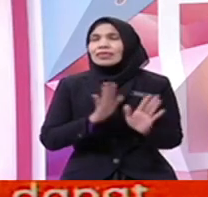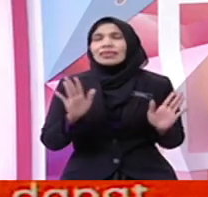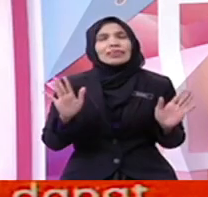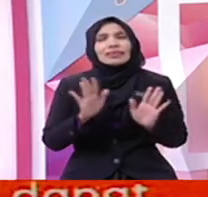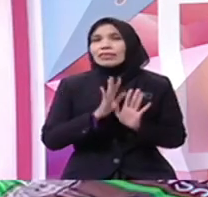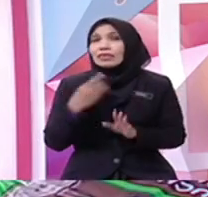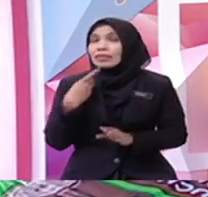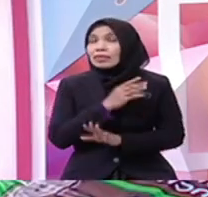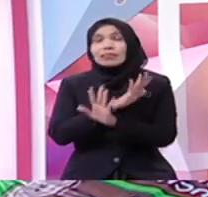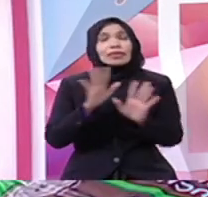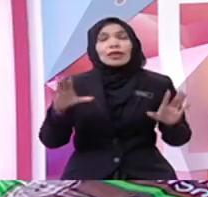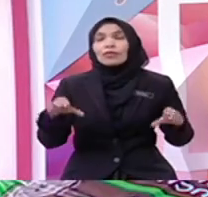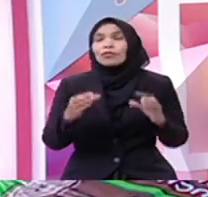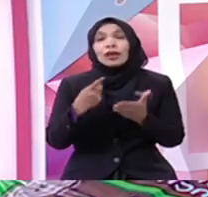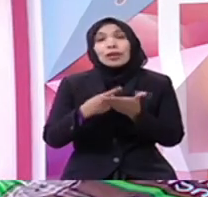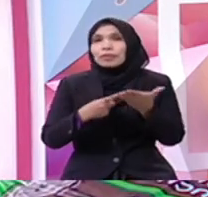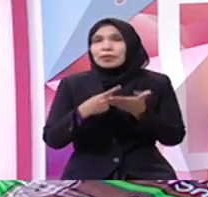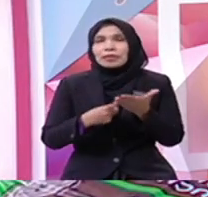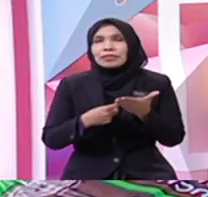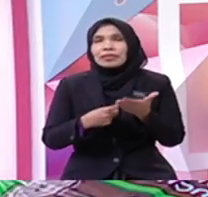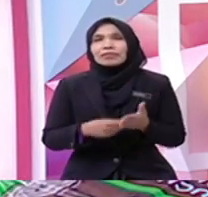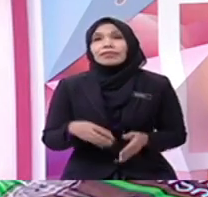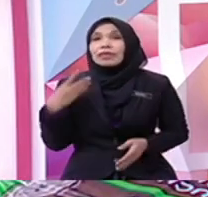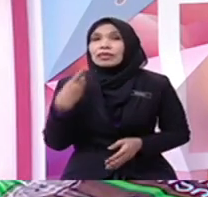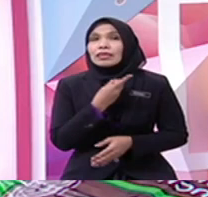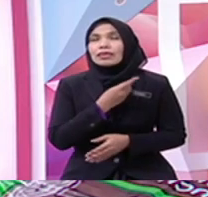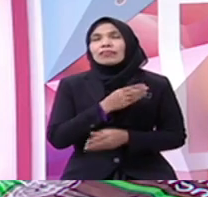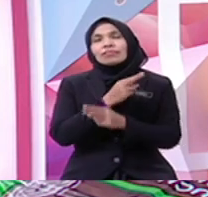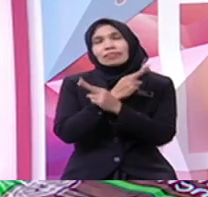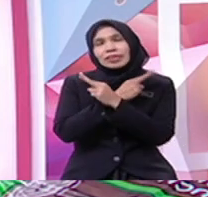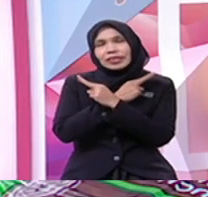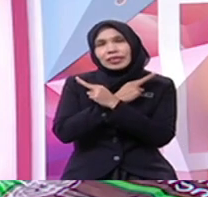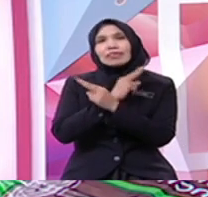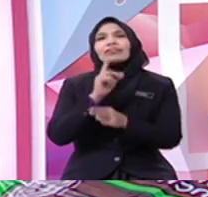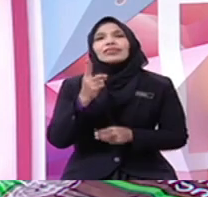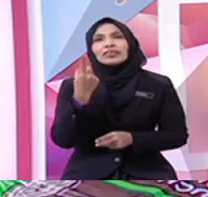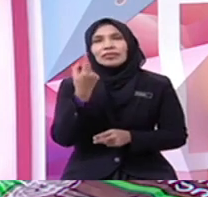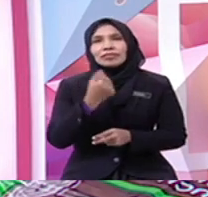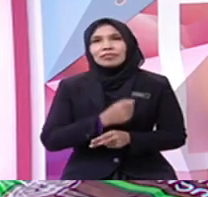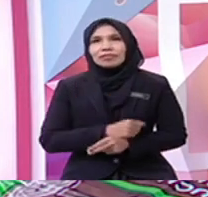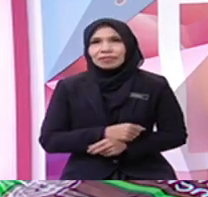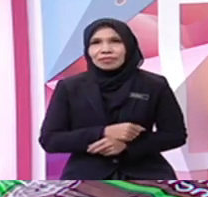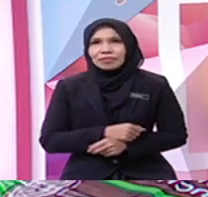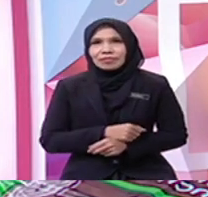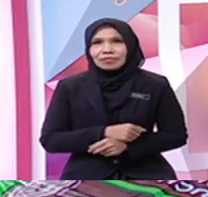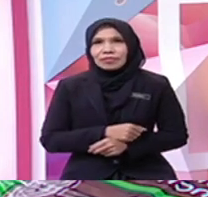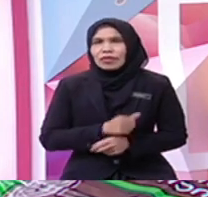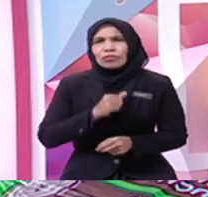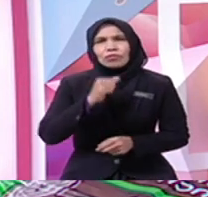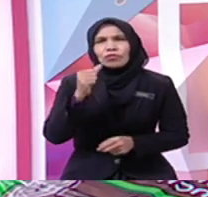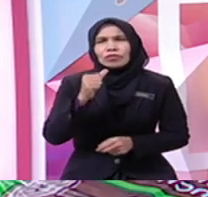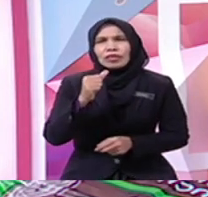fiting c bukan sekali Daihatsu kita waititi HP senyap masih senang main